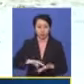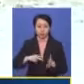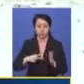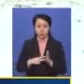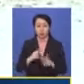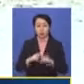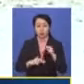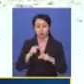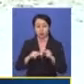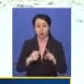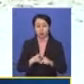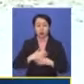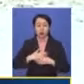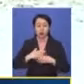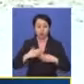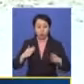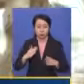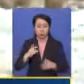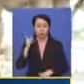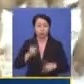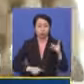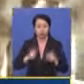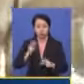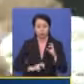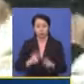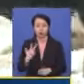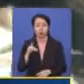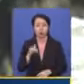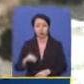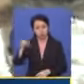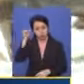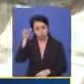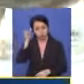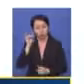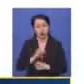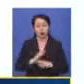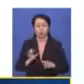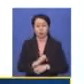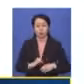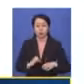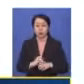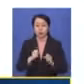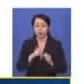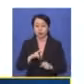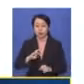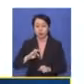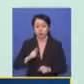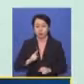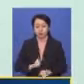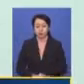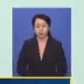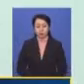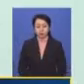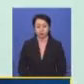планируется построить самую крупную в стране молочную ферму на 3000 голов. Объем инвестиций составит 12 миллиардов тенге.